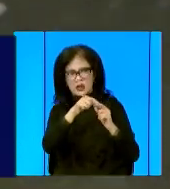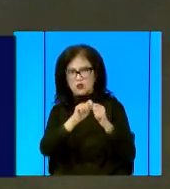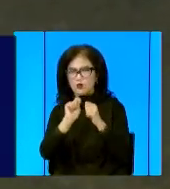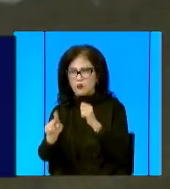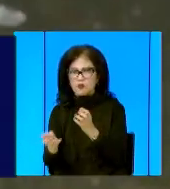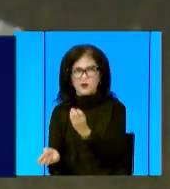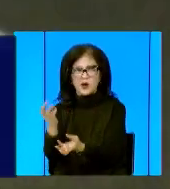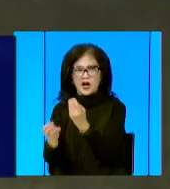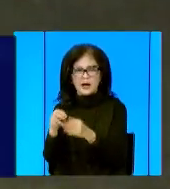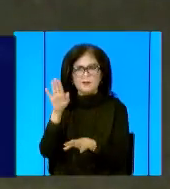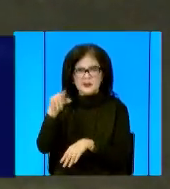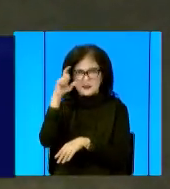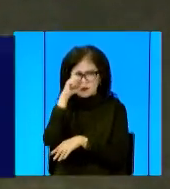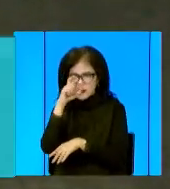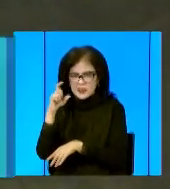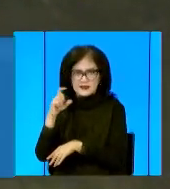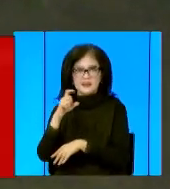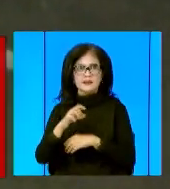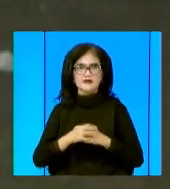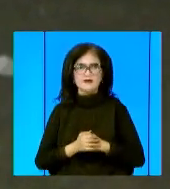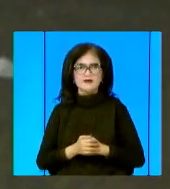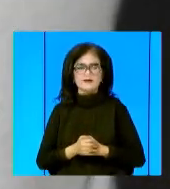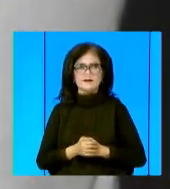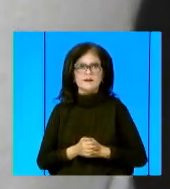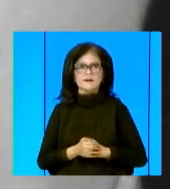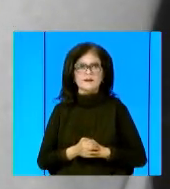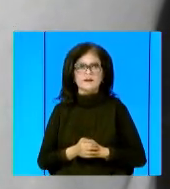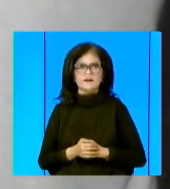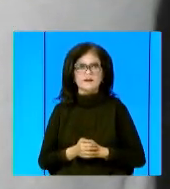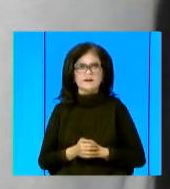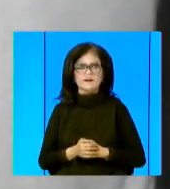Dari Kabupaten Tangerang, Banten, Aimarani, iNews, melaporkan.